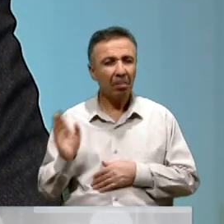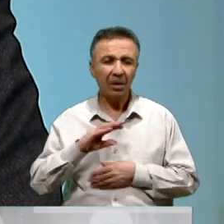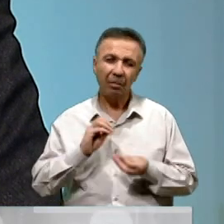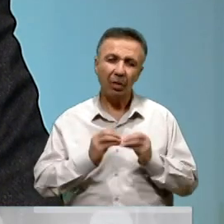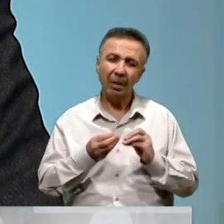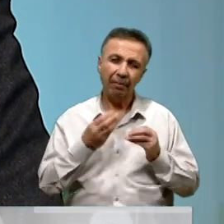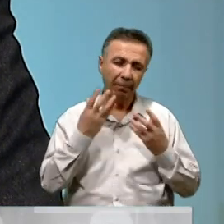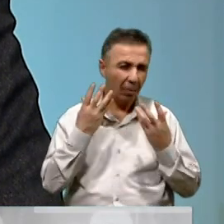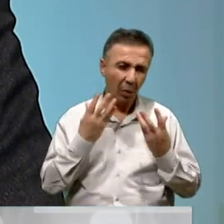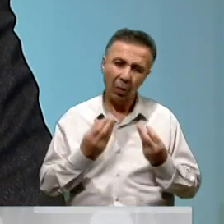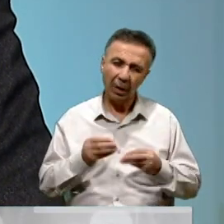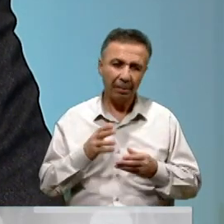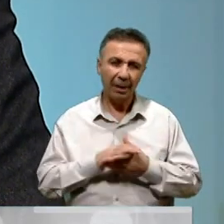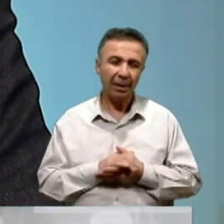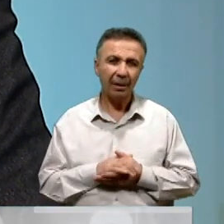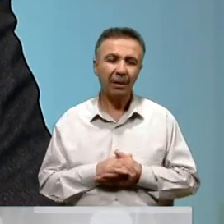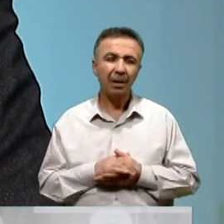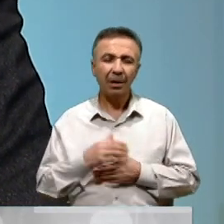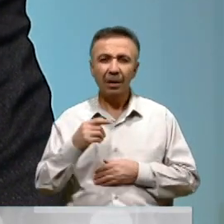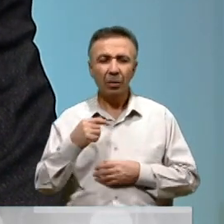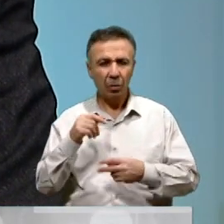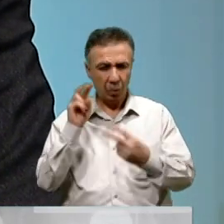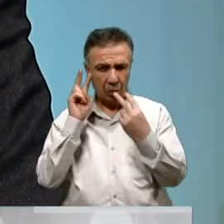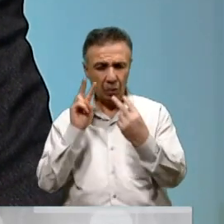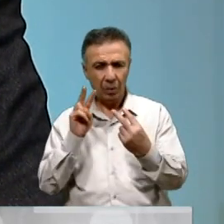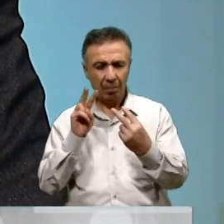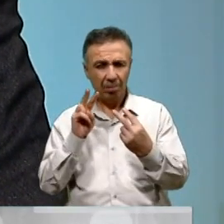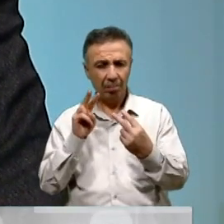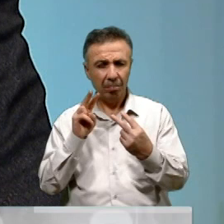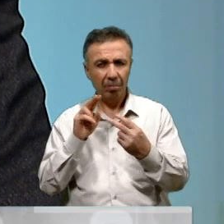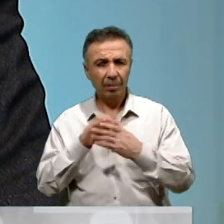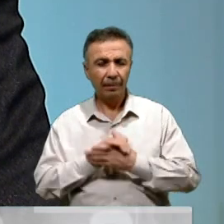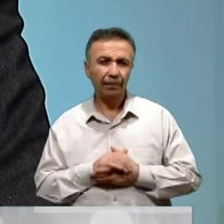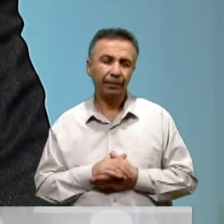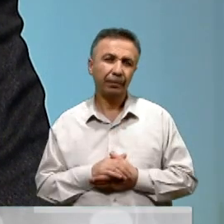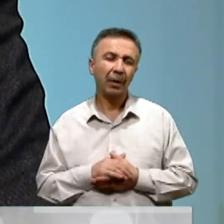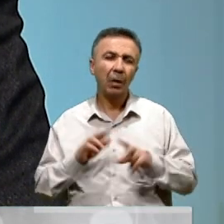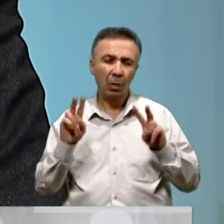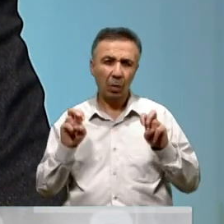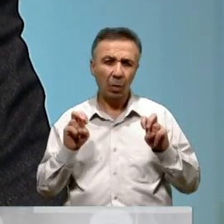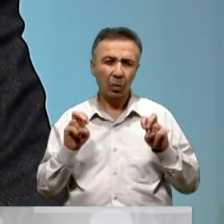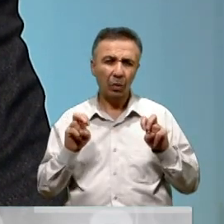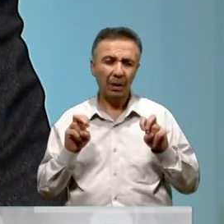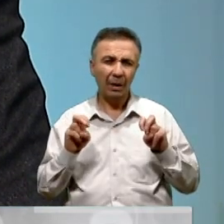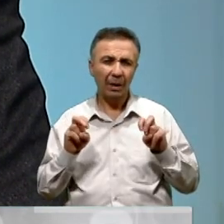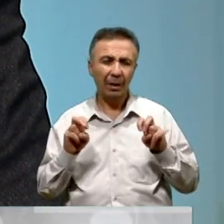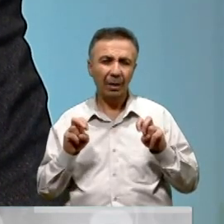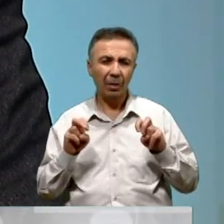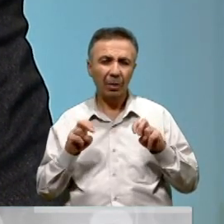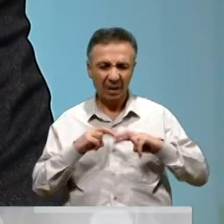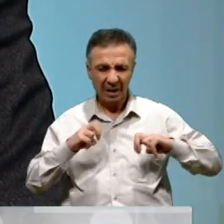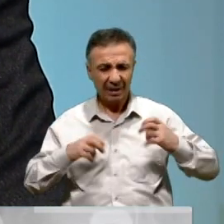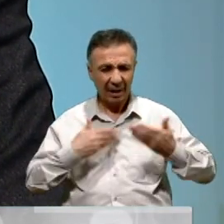sıkıntılara sokmuş olabilir. Yüz yüze, veçen bir veçin, ruberu meseleyi de gündeme getirerek hakkını